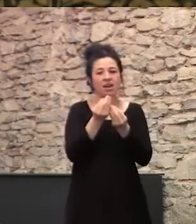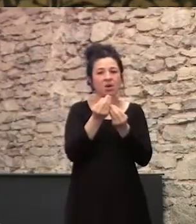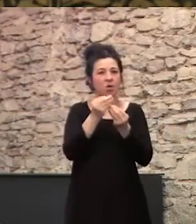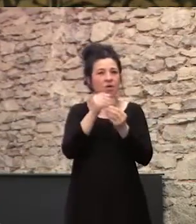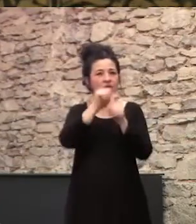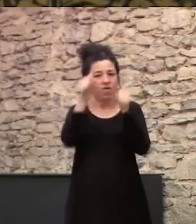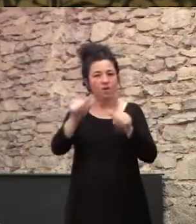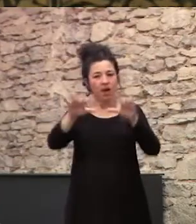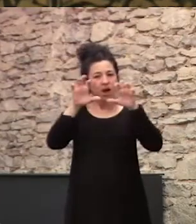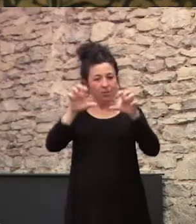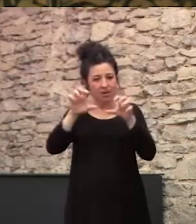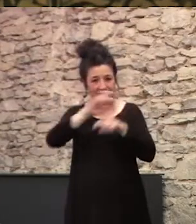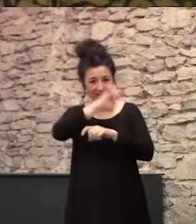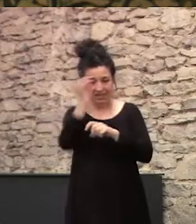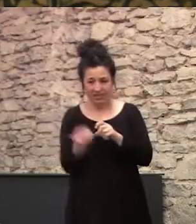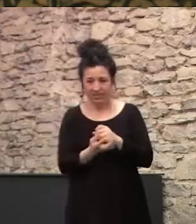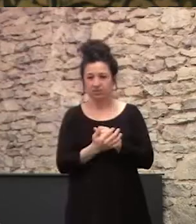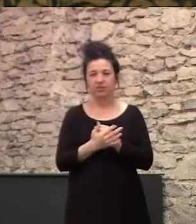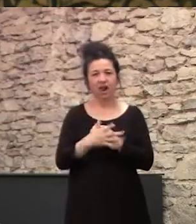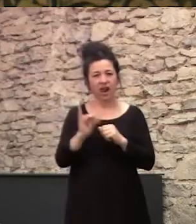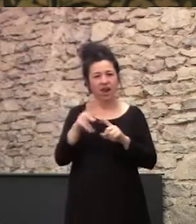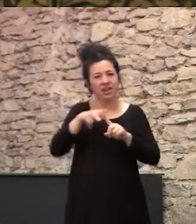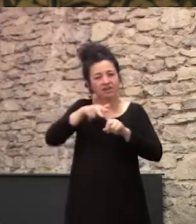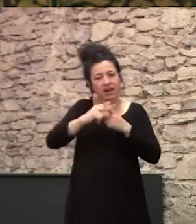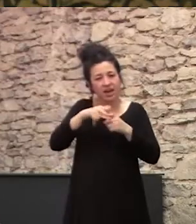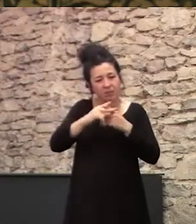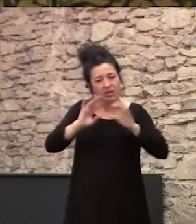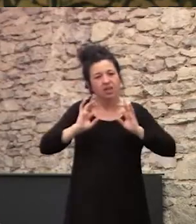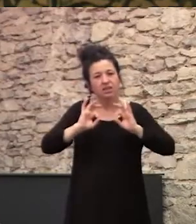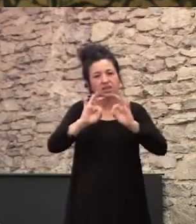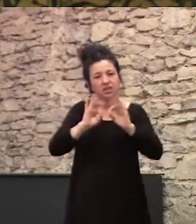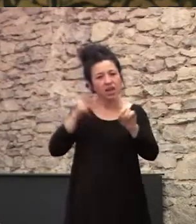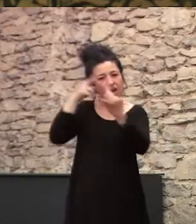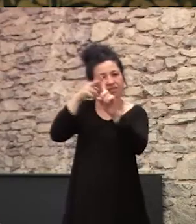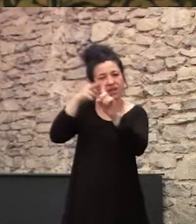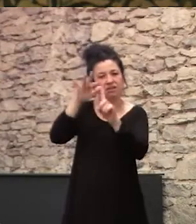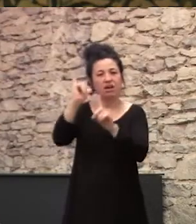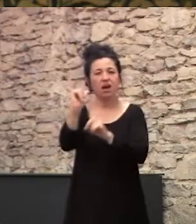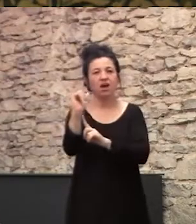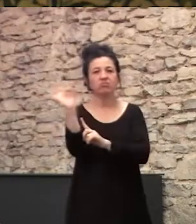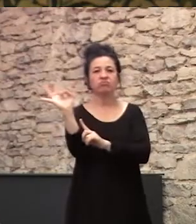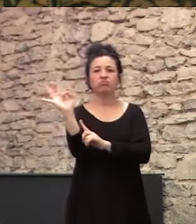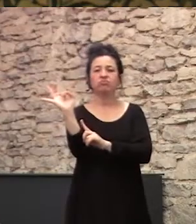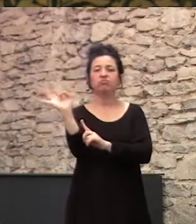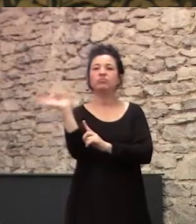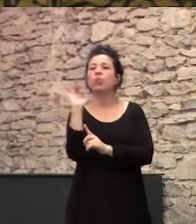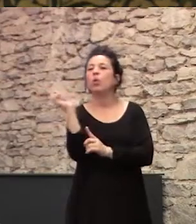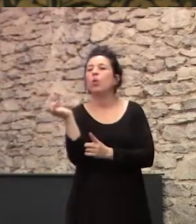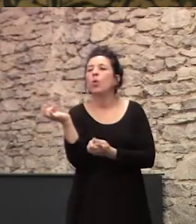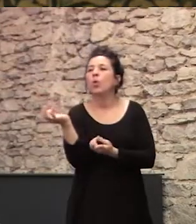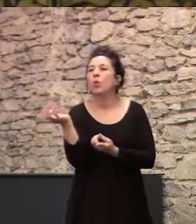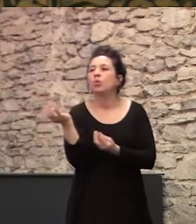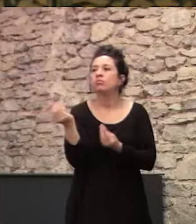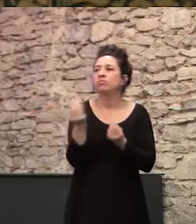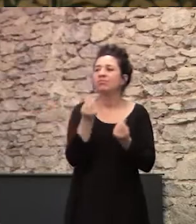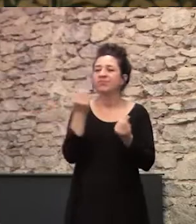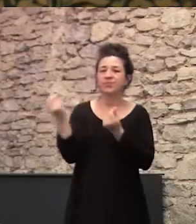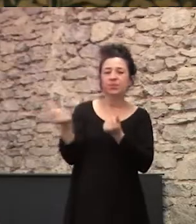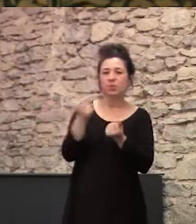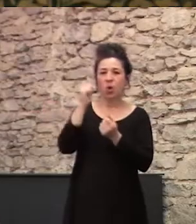Bauzu, bereziki tresnarik, modurik, erreferenterik, zer dira, zure